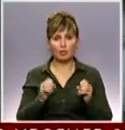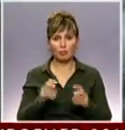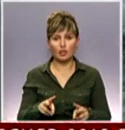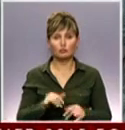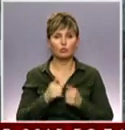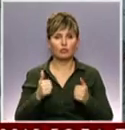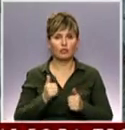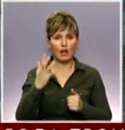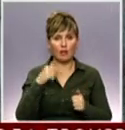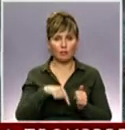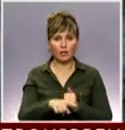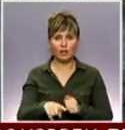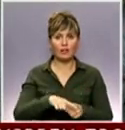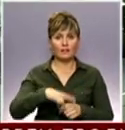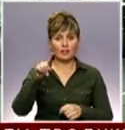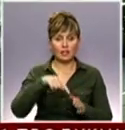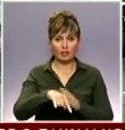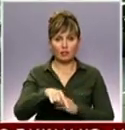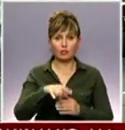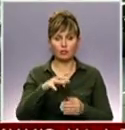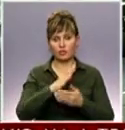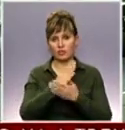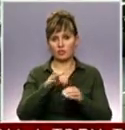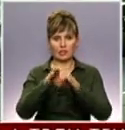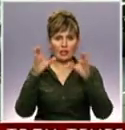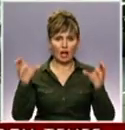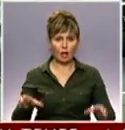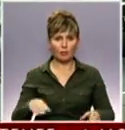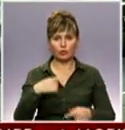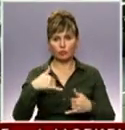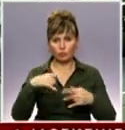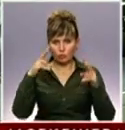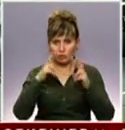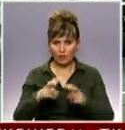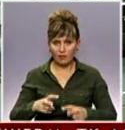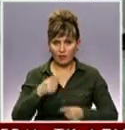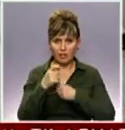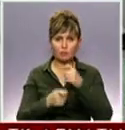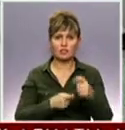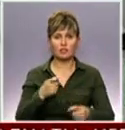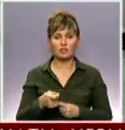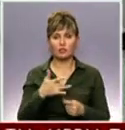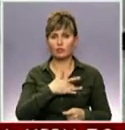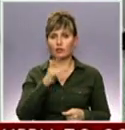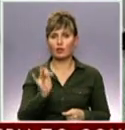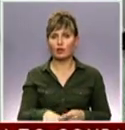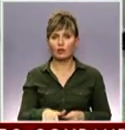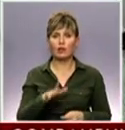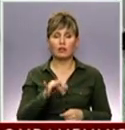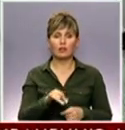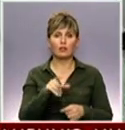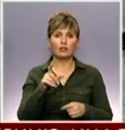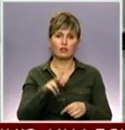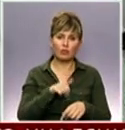алматинском аэропорту. На входе в воздушную гавань установлены раписканы и рамки, через которые проходит багаж. Проверяют сейчас всех – сотрудников